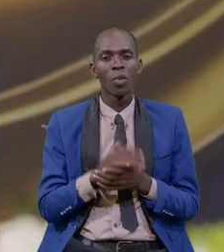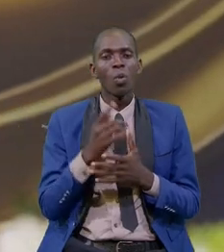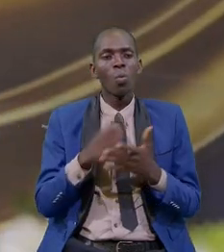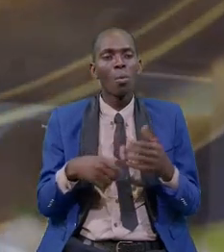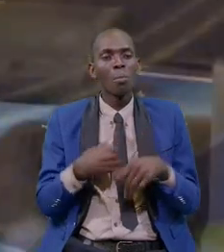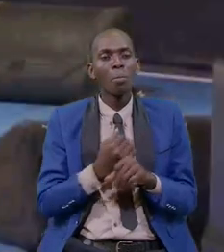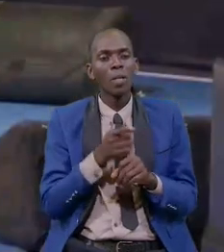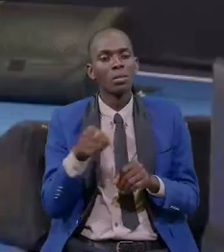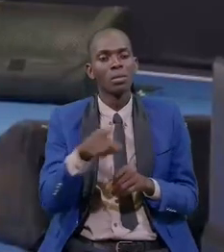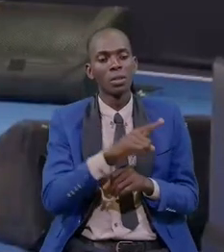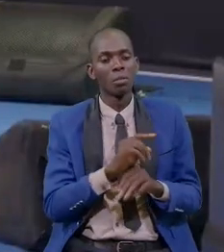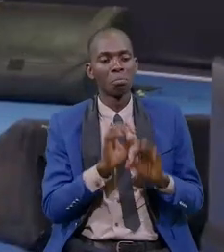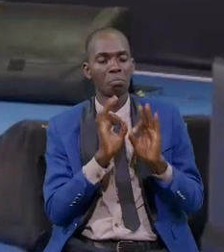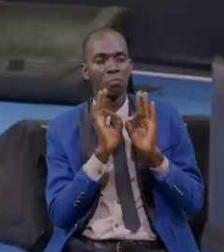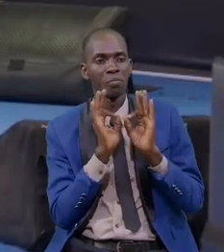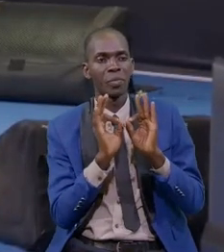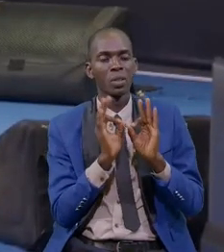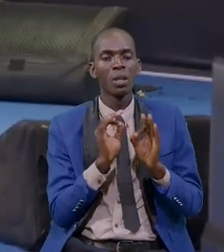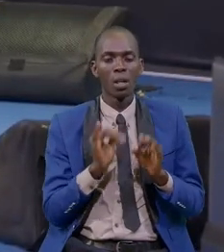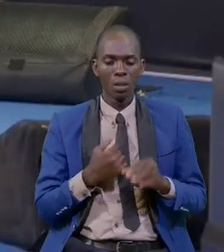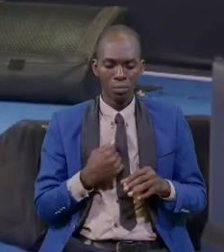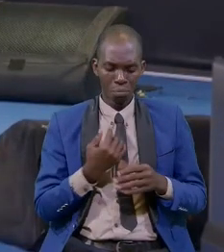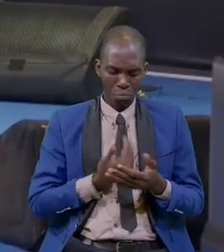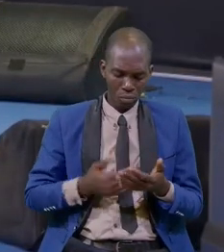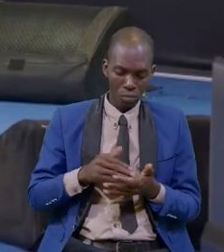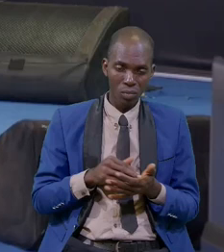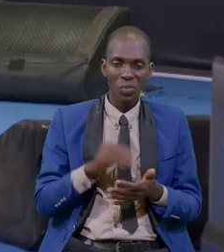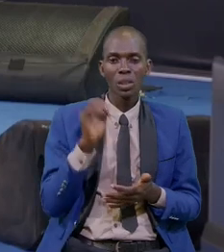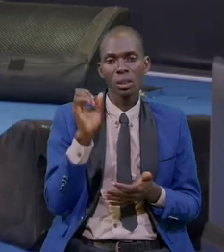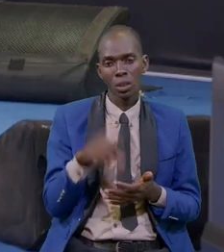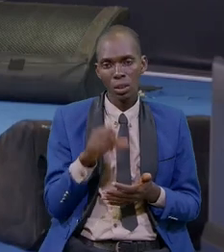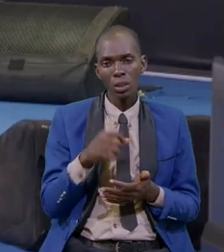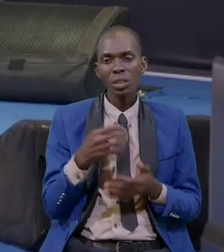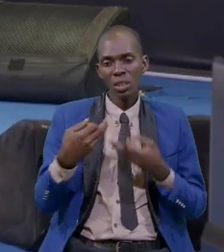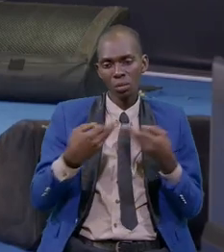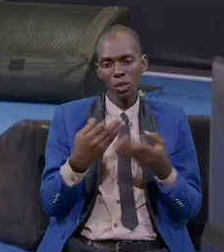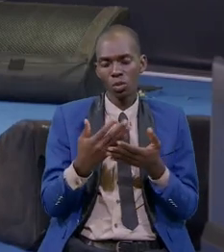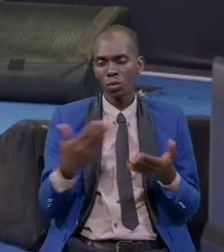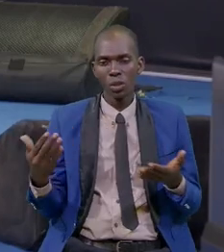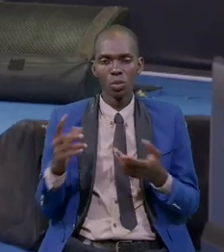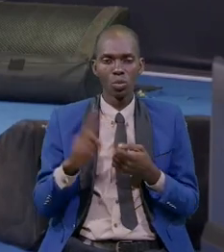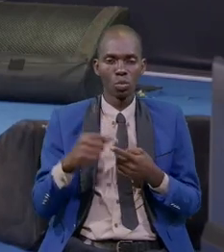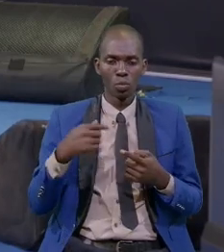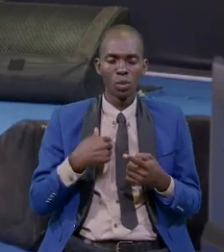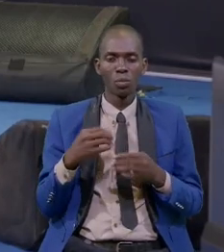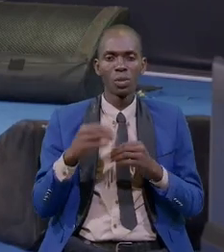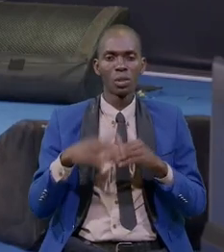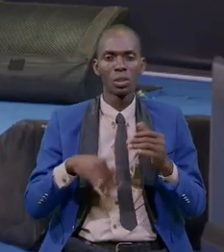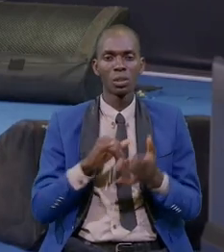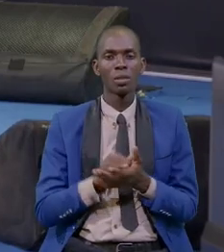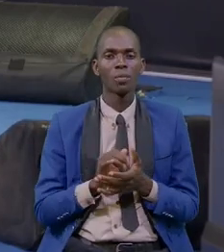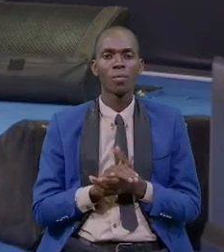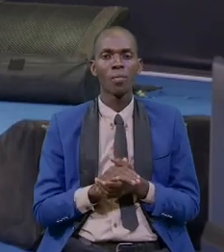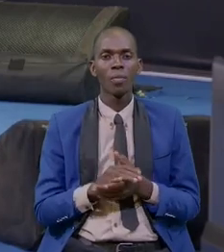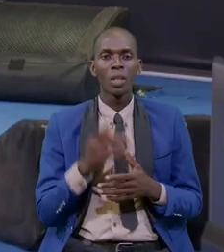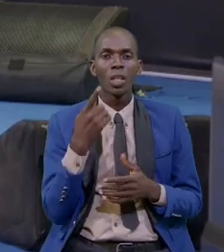de recevoir le royaume? Je suis né de nouveau? C'est ça? Oui, c'est vrai. Dites-moi quelque chose. Des choses pratiques. Ce n'est pas juste